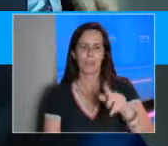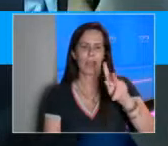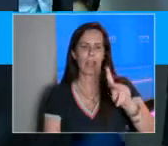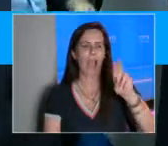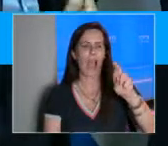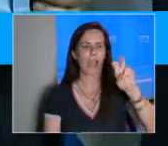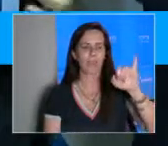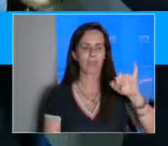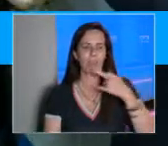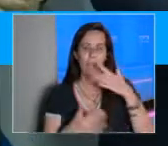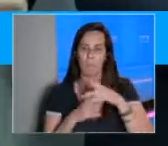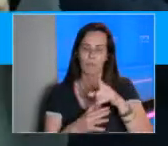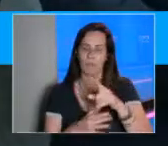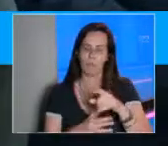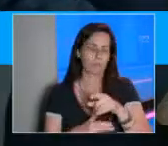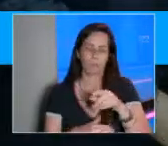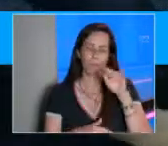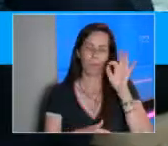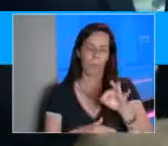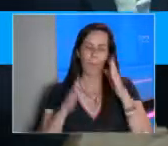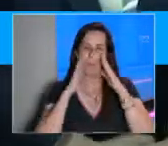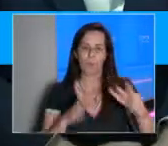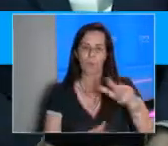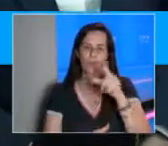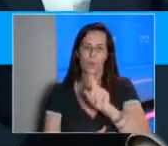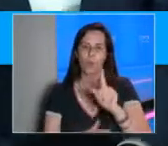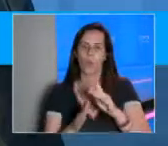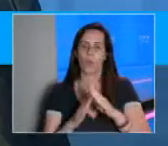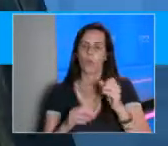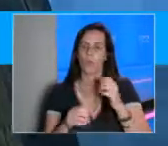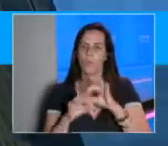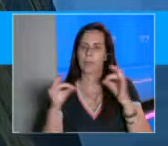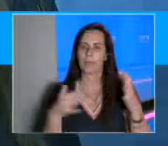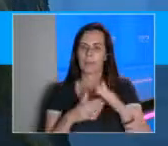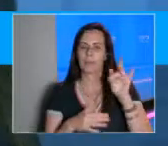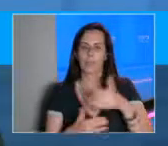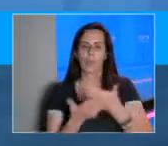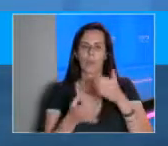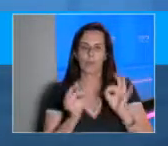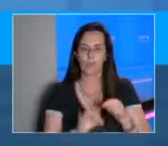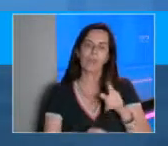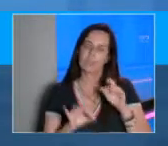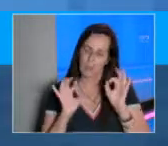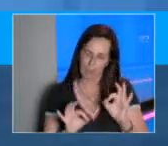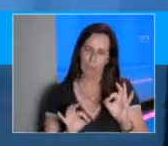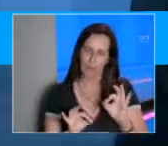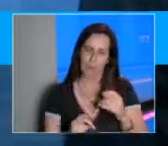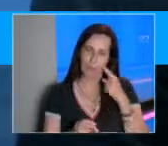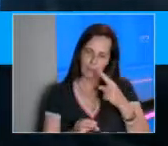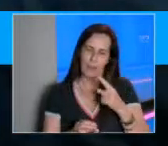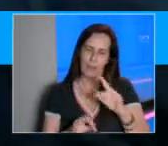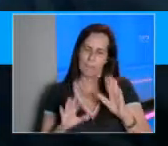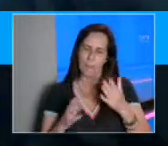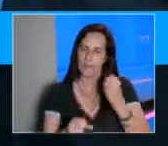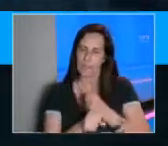שאומר שהמבקר מועל באמון הציבור בכך שהוא לא פותח את הבדיקה נגד מנדלבליט, אבל זה בהחלט מסמן לך כיוון גם